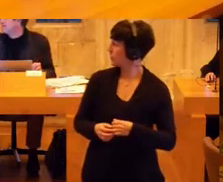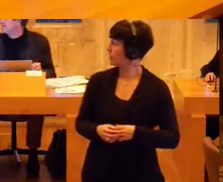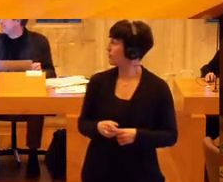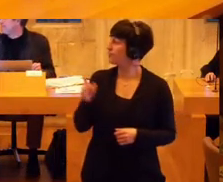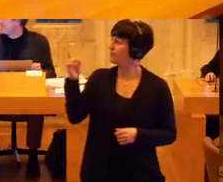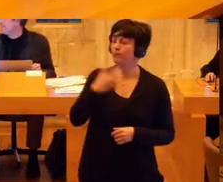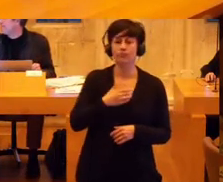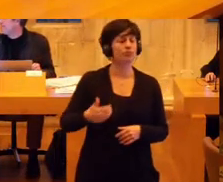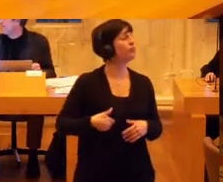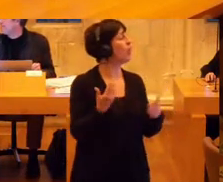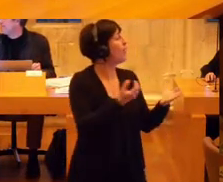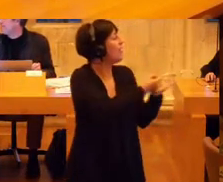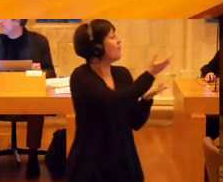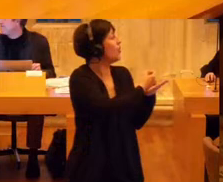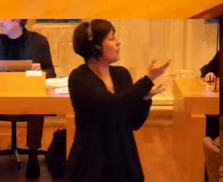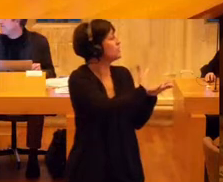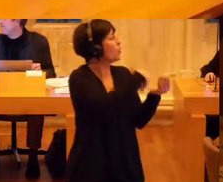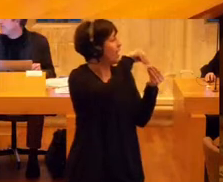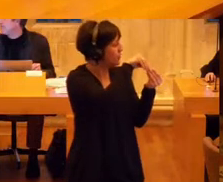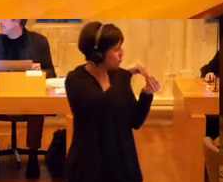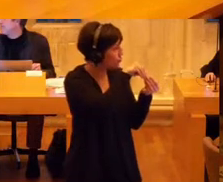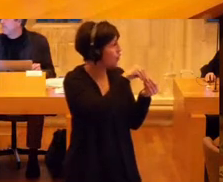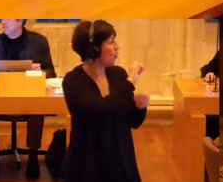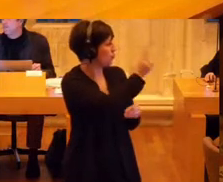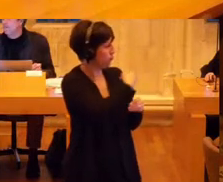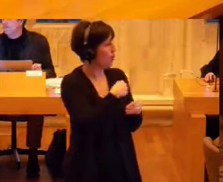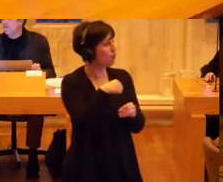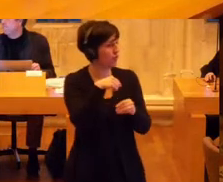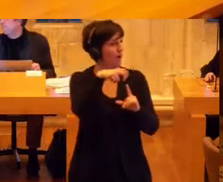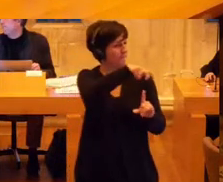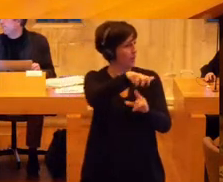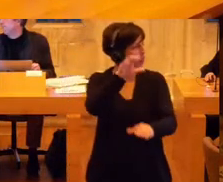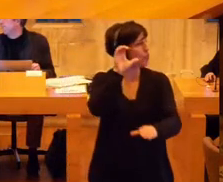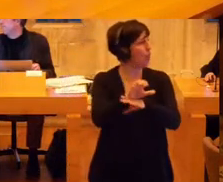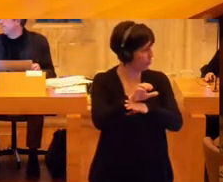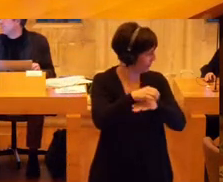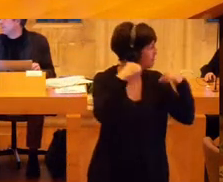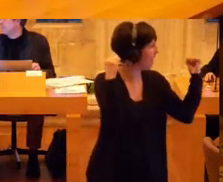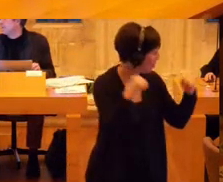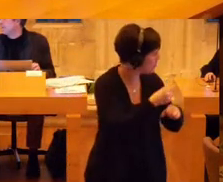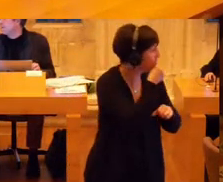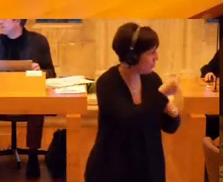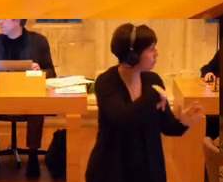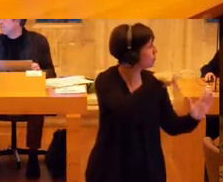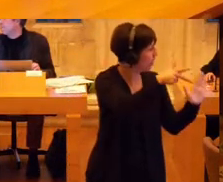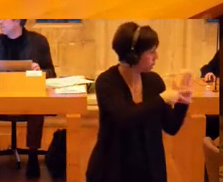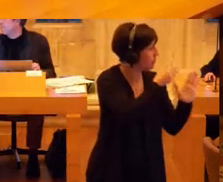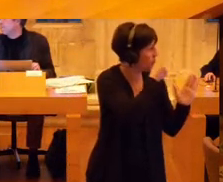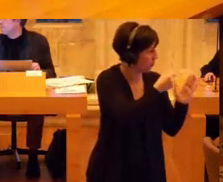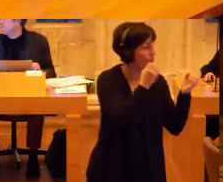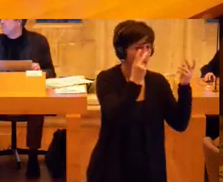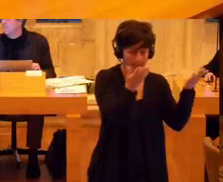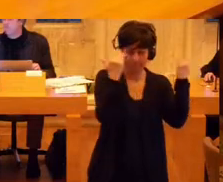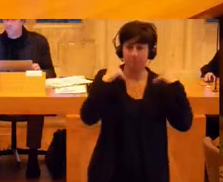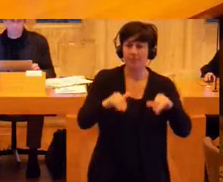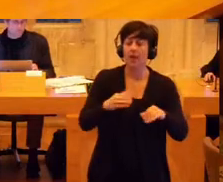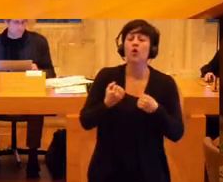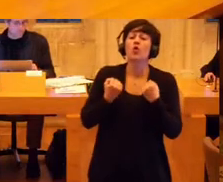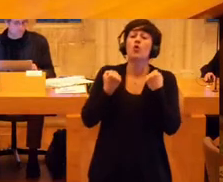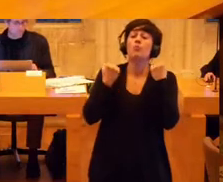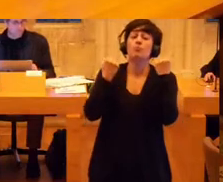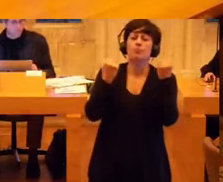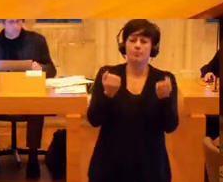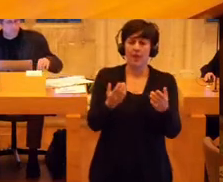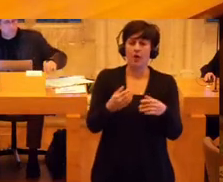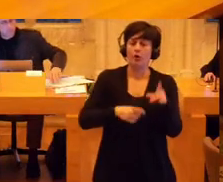Bon, cette précision étant apportée, on est tous d'accord pour lutter contre la mérule, évidemment. Donc, c'est donc adopté. Alors, ensuite, je vous propose de revenir